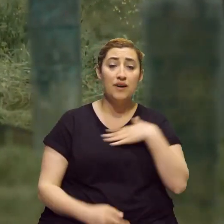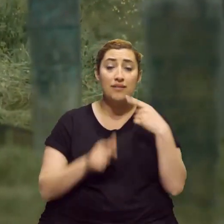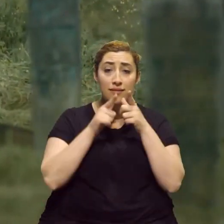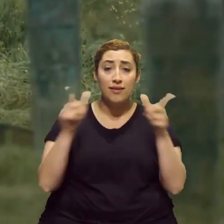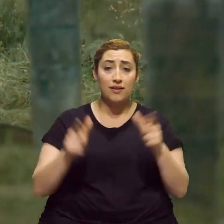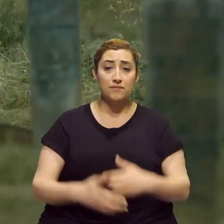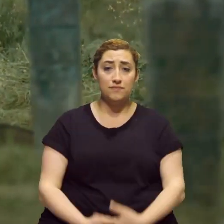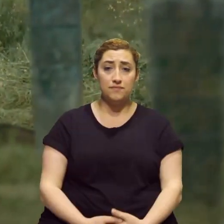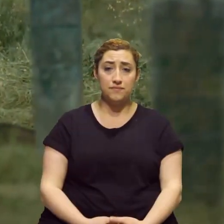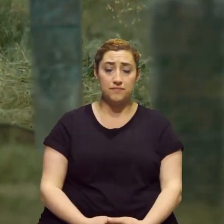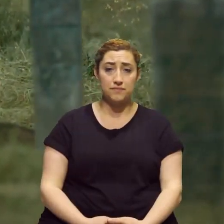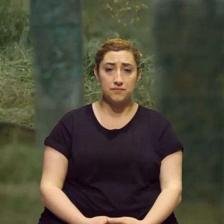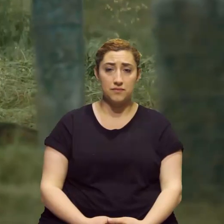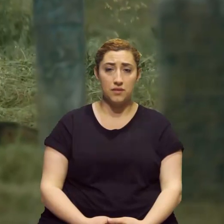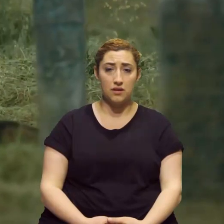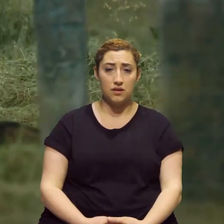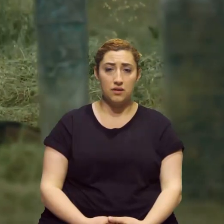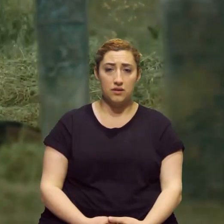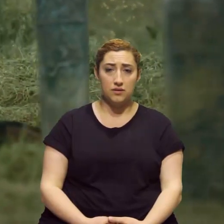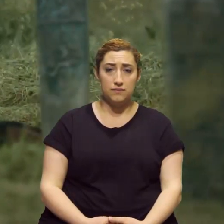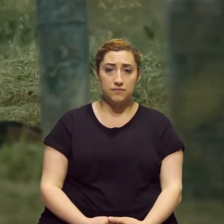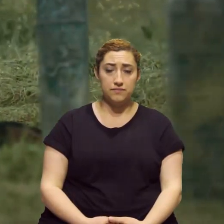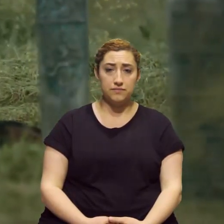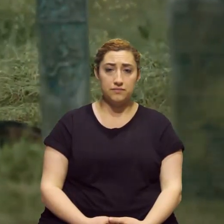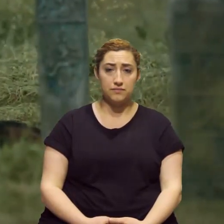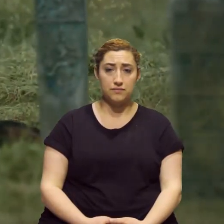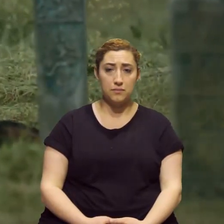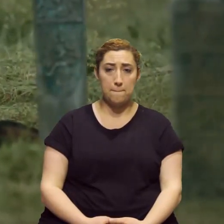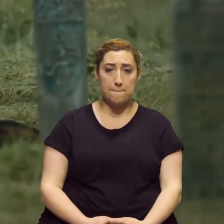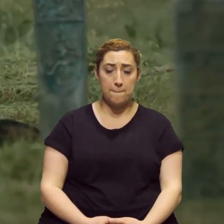Anne! Galip Ethem ve Ahmet de arkasından koşuyorlar.